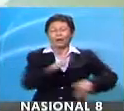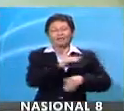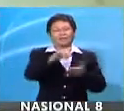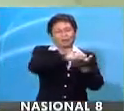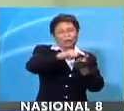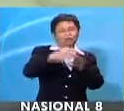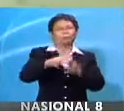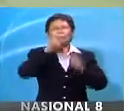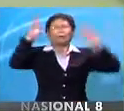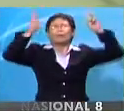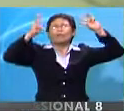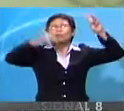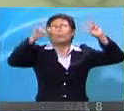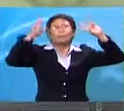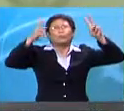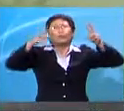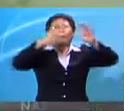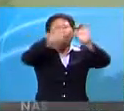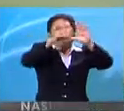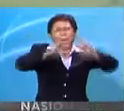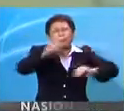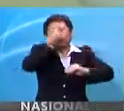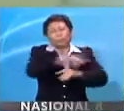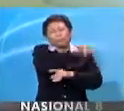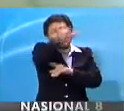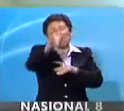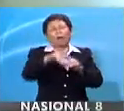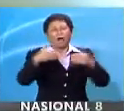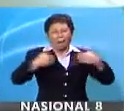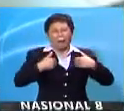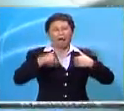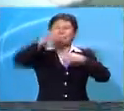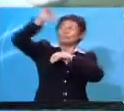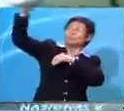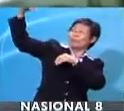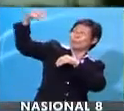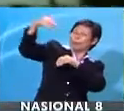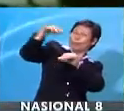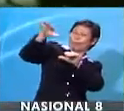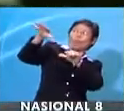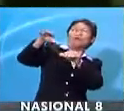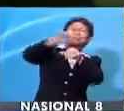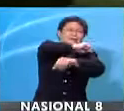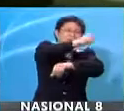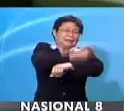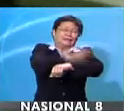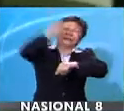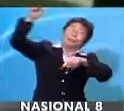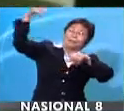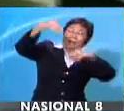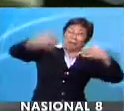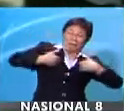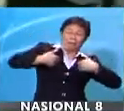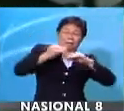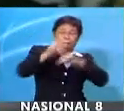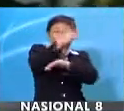khuatir kehabisan bahan bakar kerana pesawat terbang itu memiliki panel solar atau tenaga matahari. Lebih